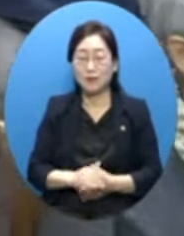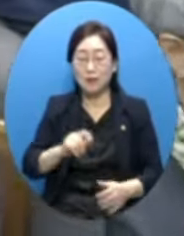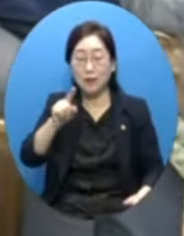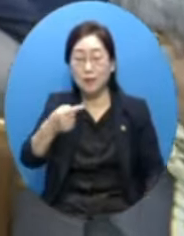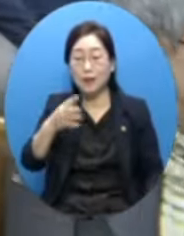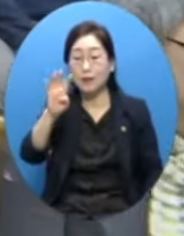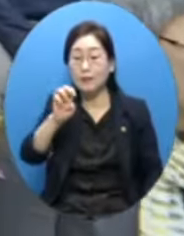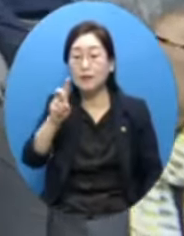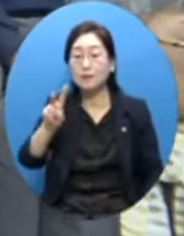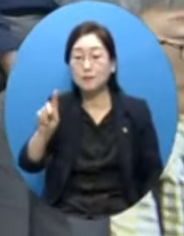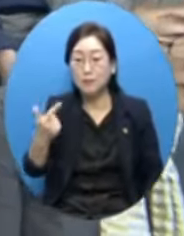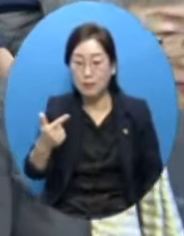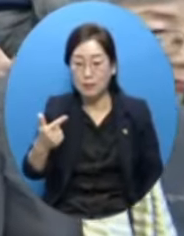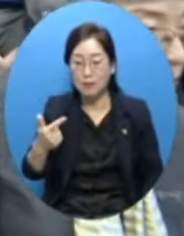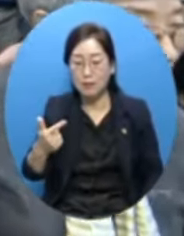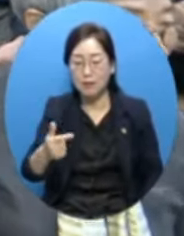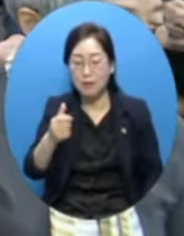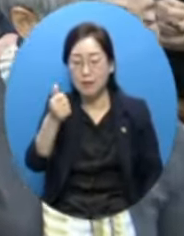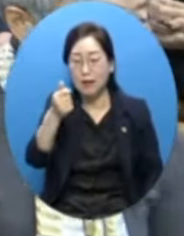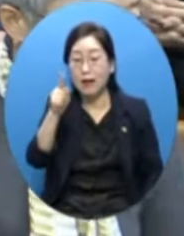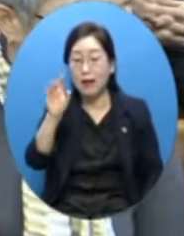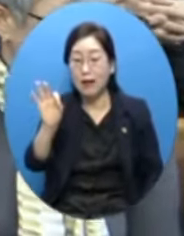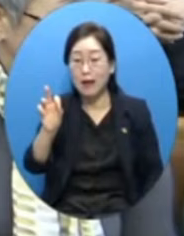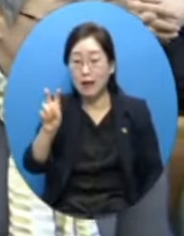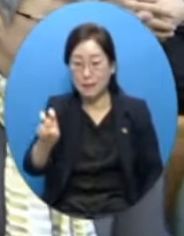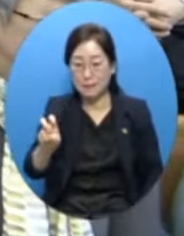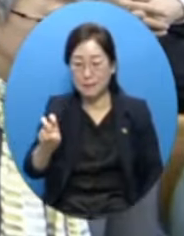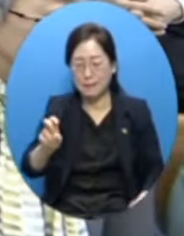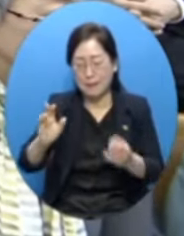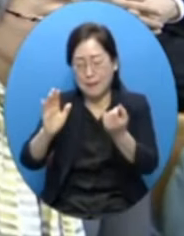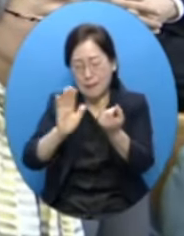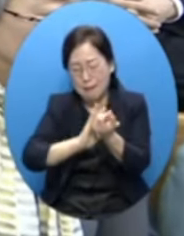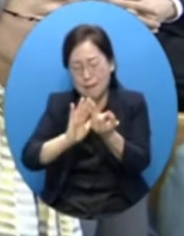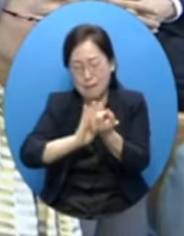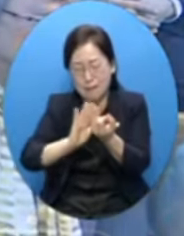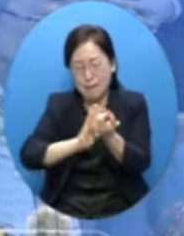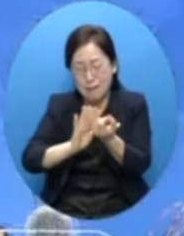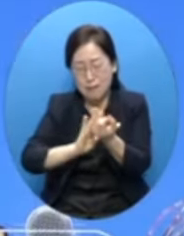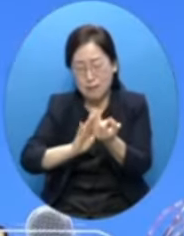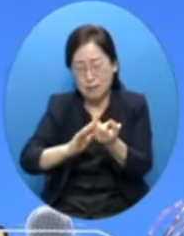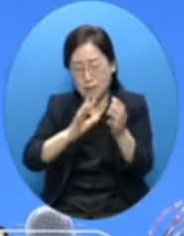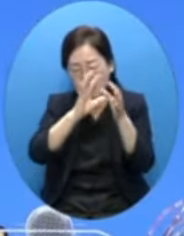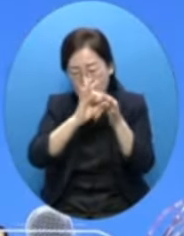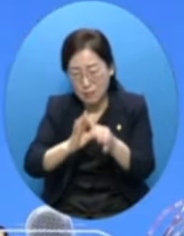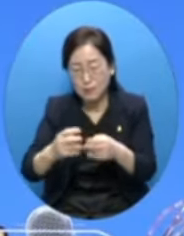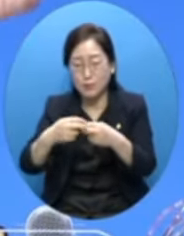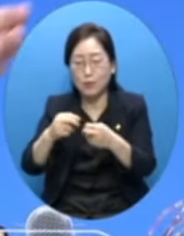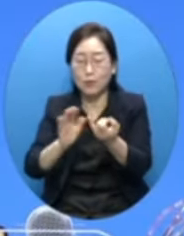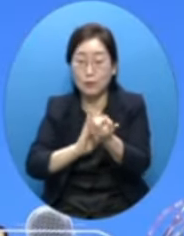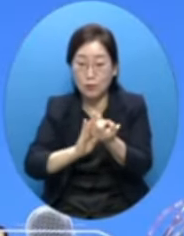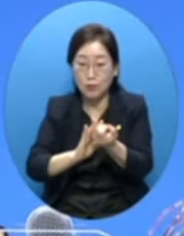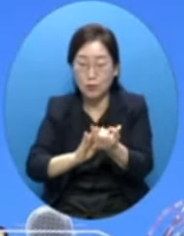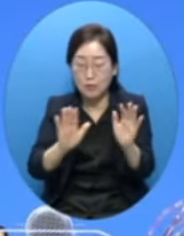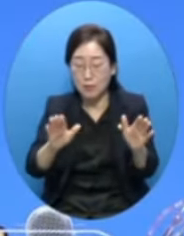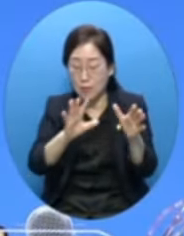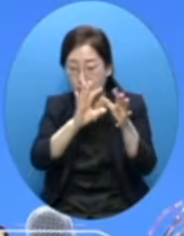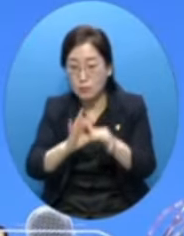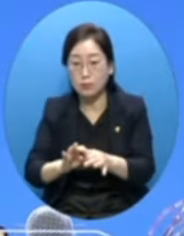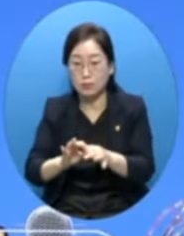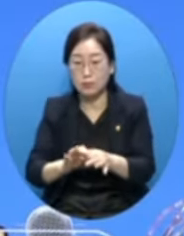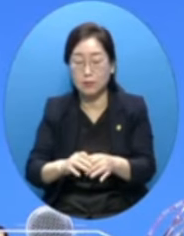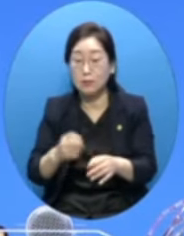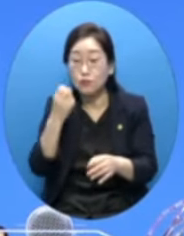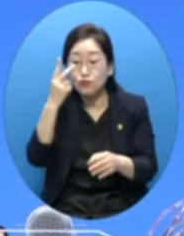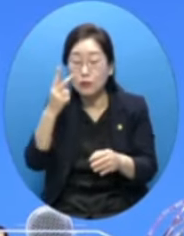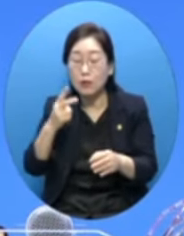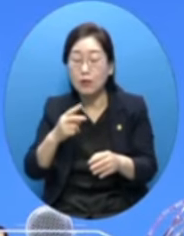140번까지 항암 치료받고 싸우면서 지금까지 살아서 두세 달밖에 못 산다는